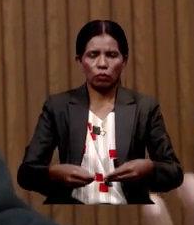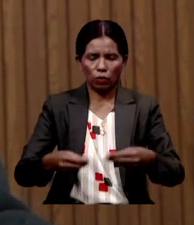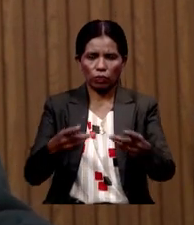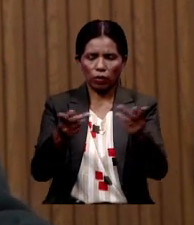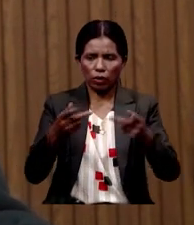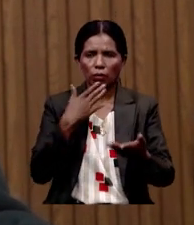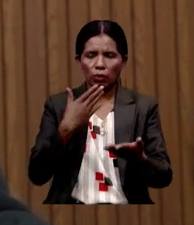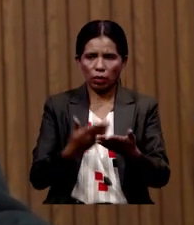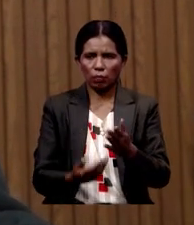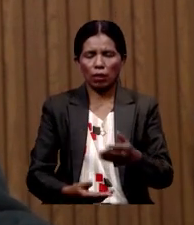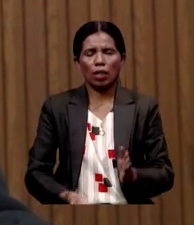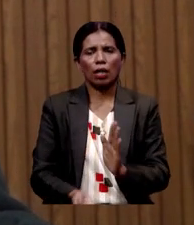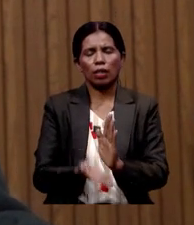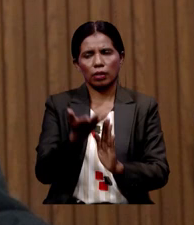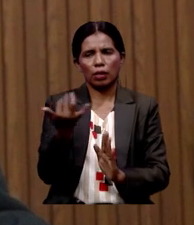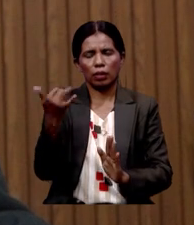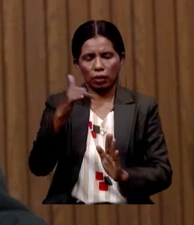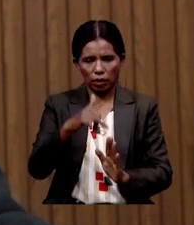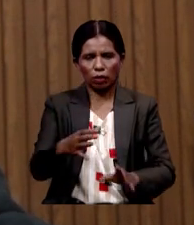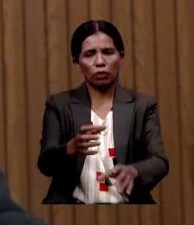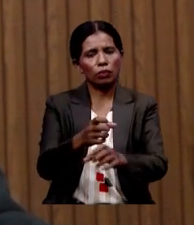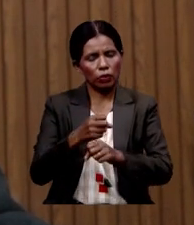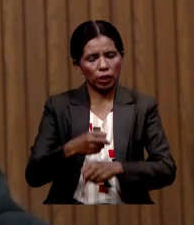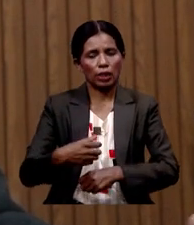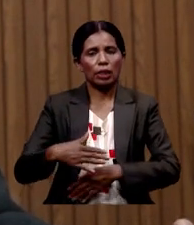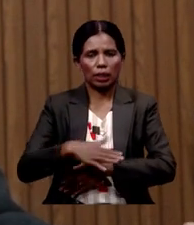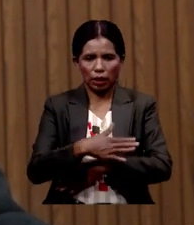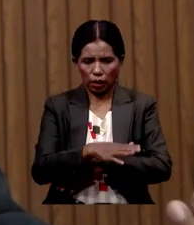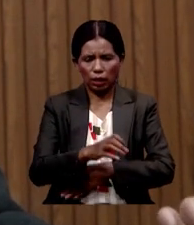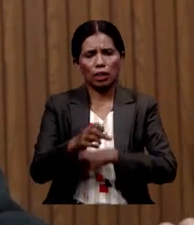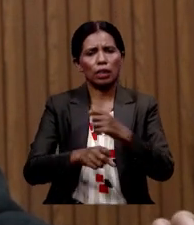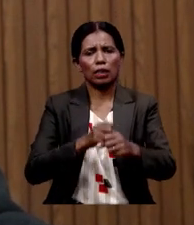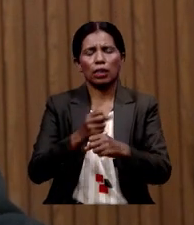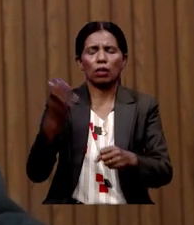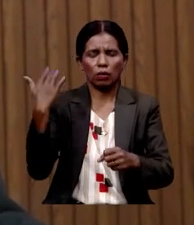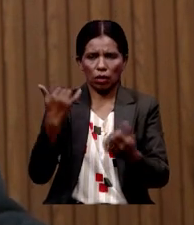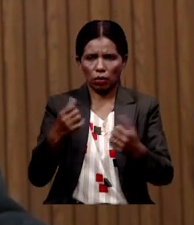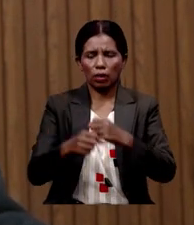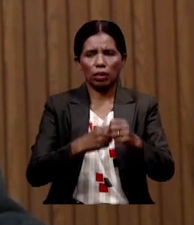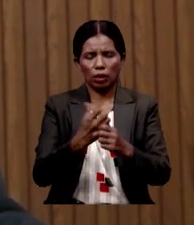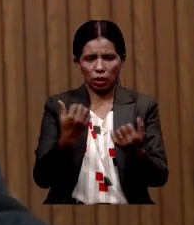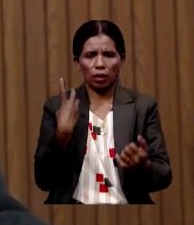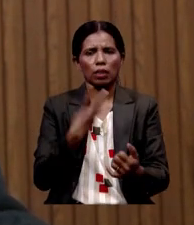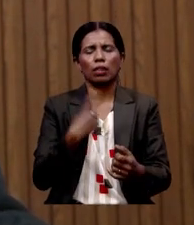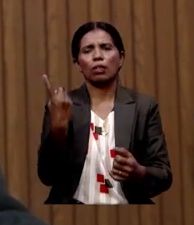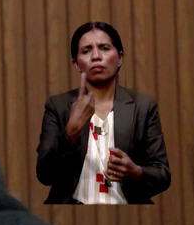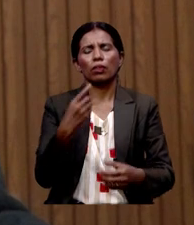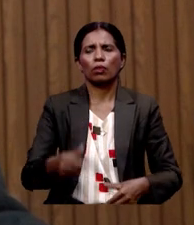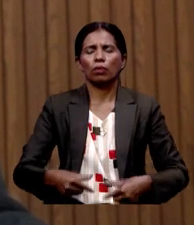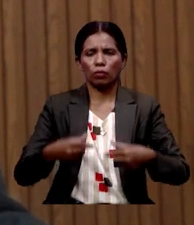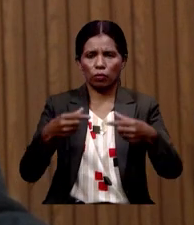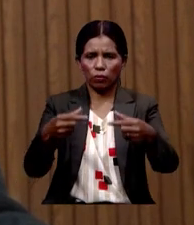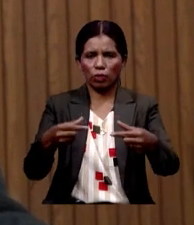bele hasai se ne produsaun liu si kairi kanidane tinan kutuk no mos akordauk tinan idane mos ita nafatin fo